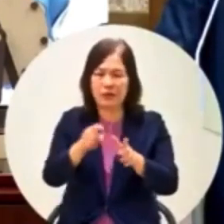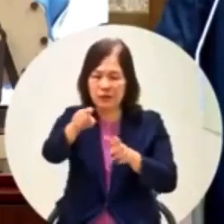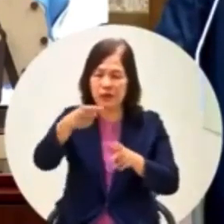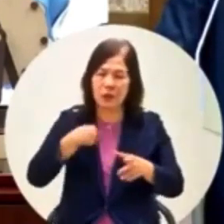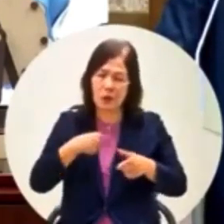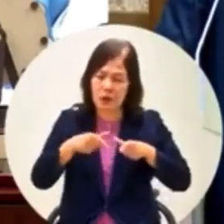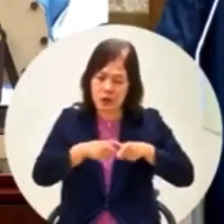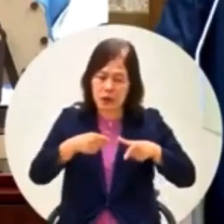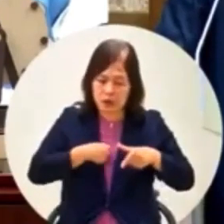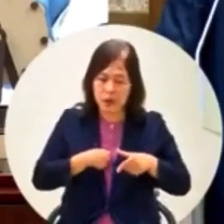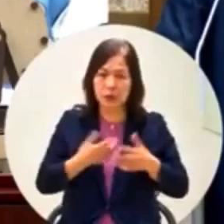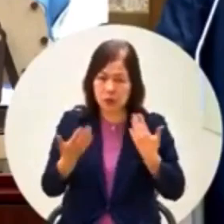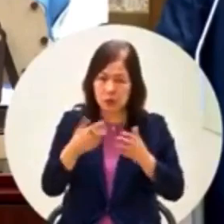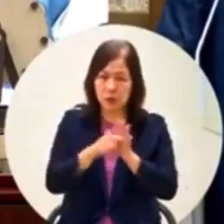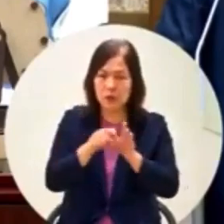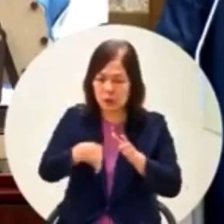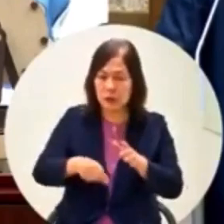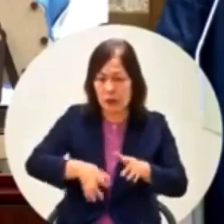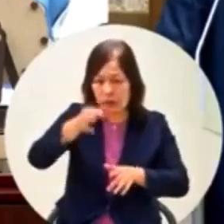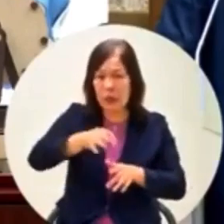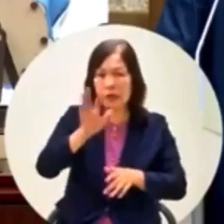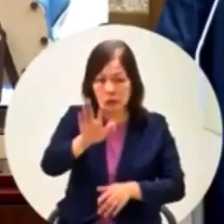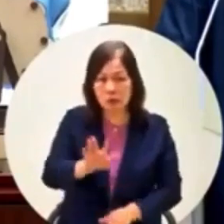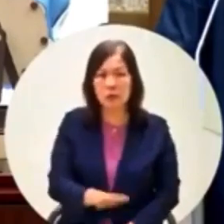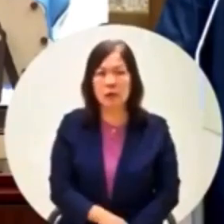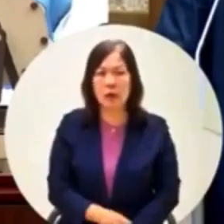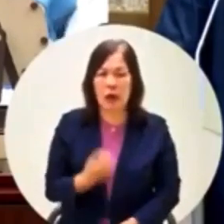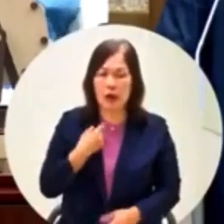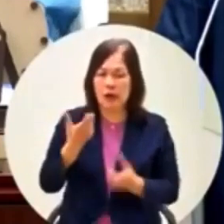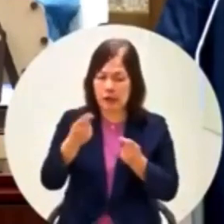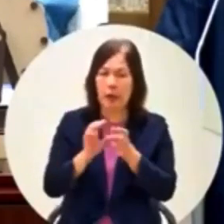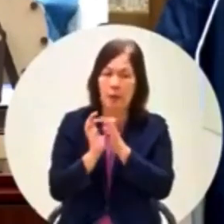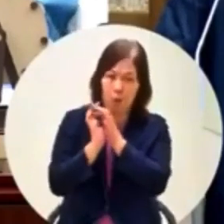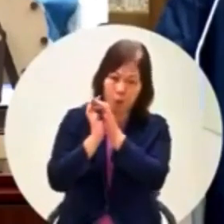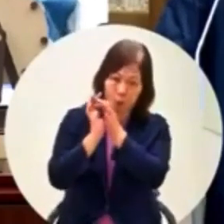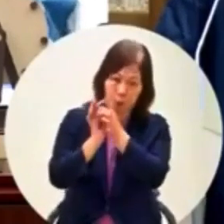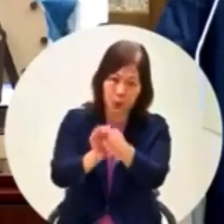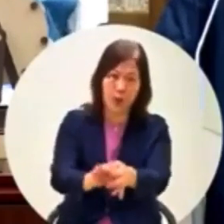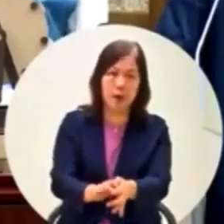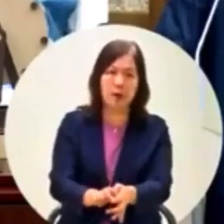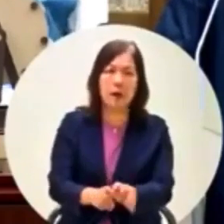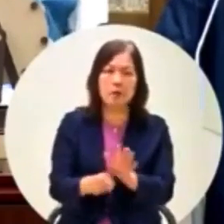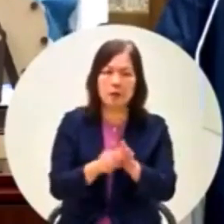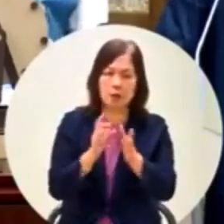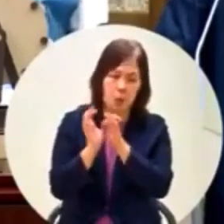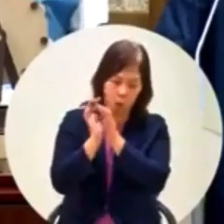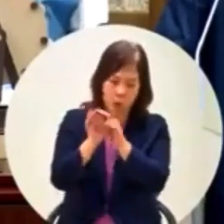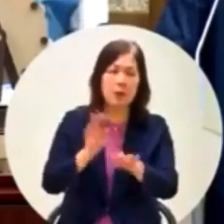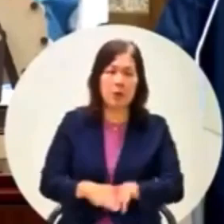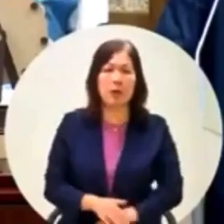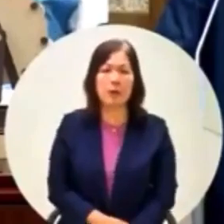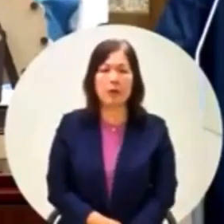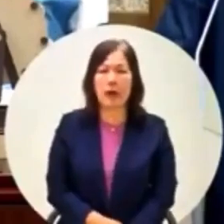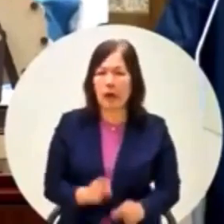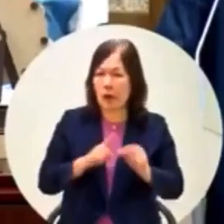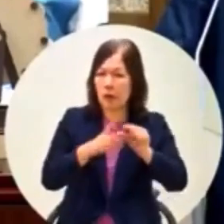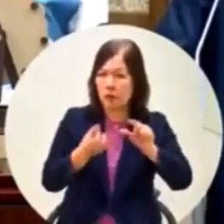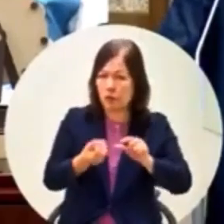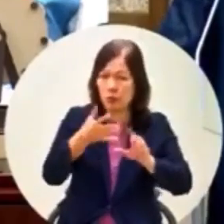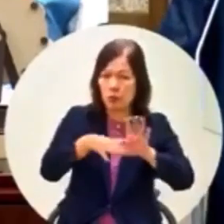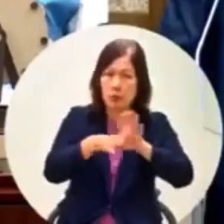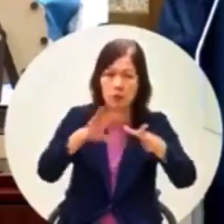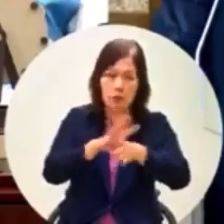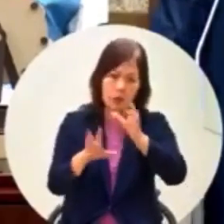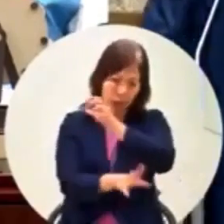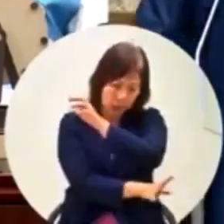这个价值是存在的，而且它会继续永恒地走下去。以中华文化为基础，下